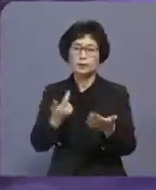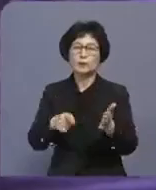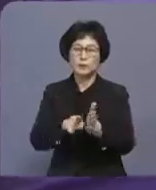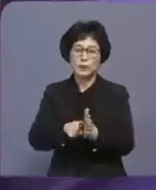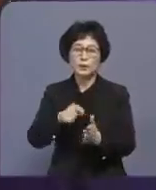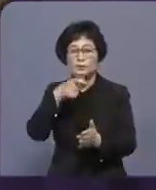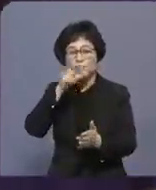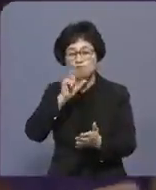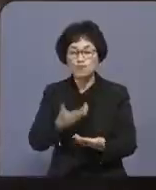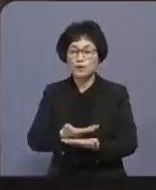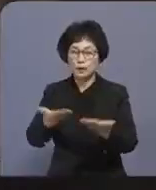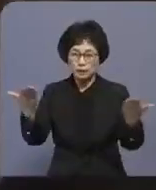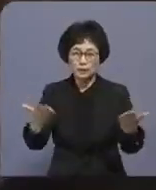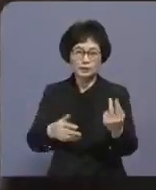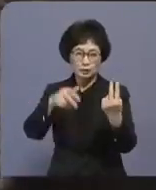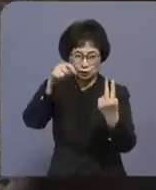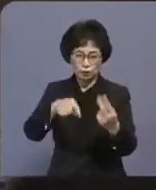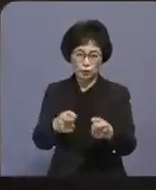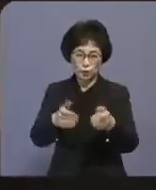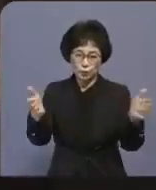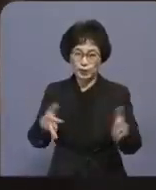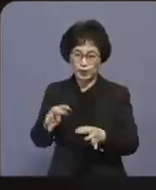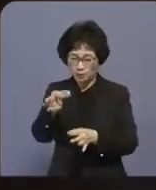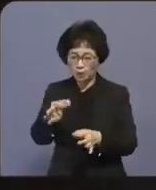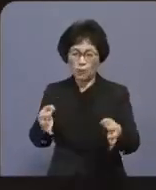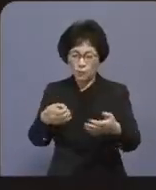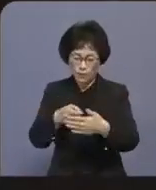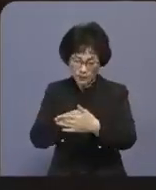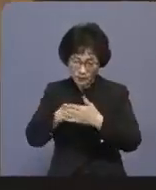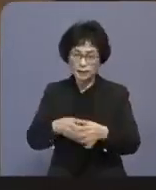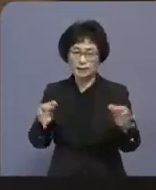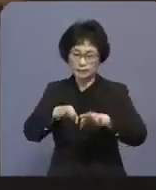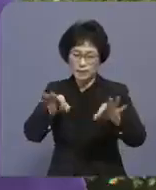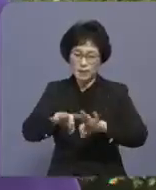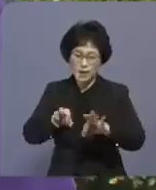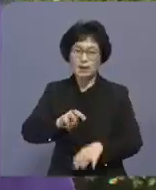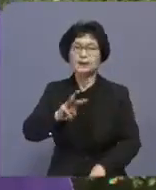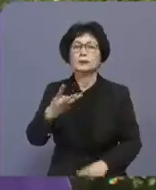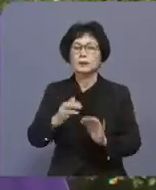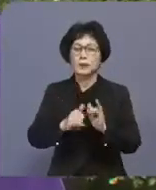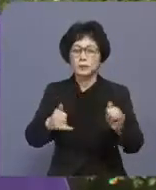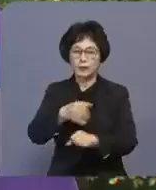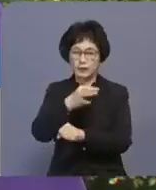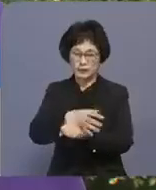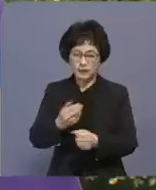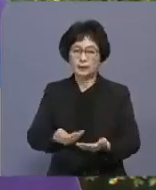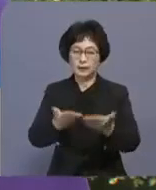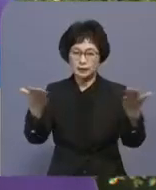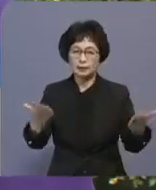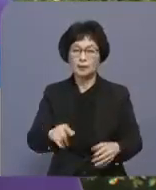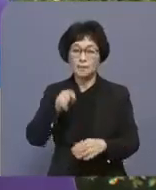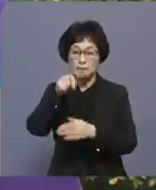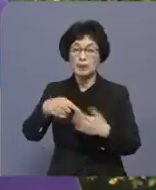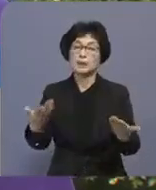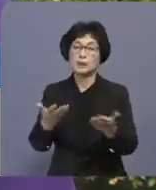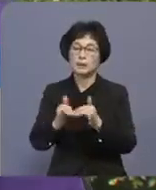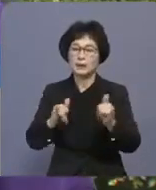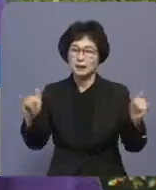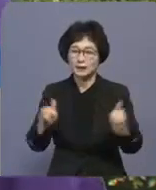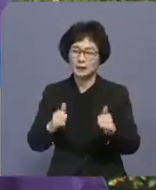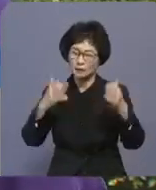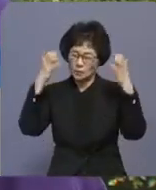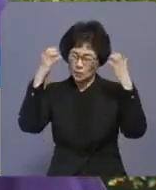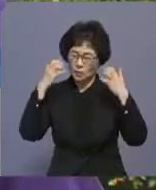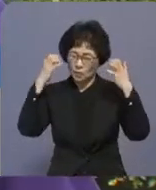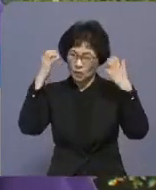나눔입니다. 2주 동안 아이들이 용돈을 모아 생수 300병을 나눴습니다. 밖에서 일하시는 분들은 얼마나 더울지